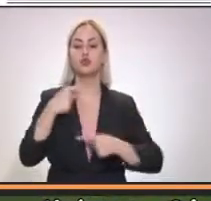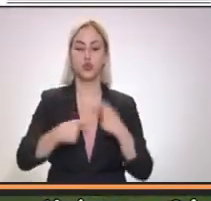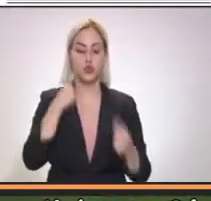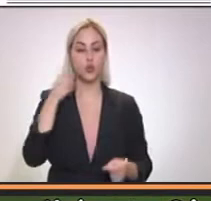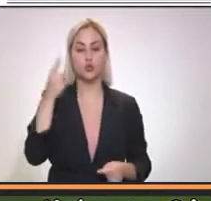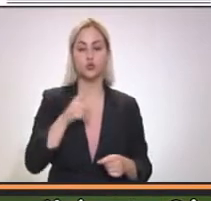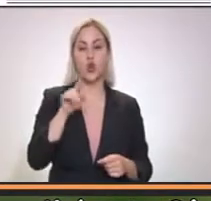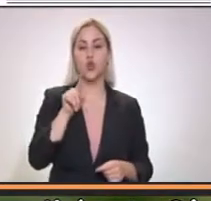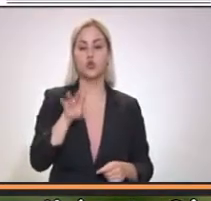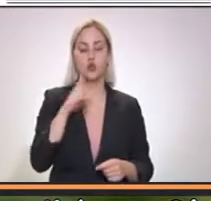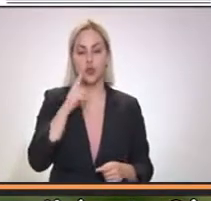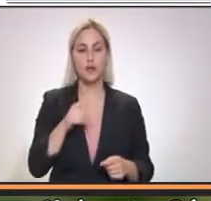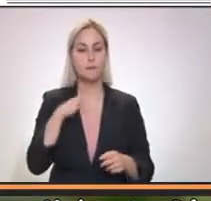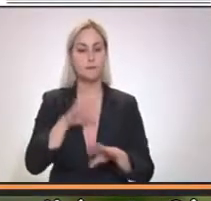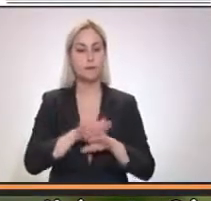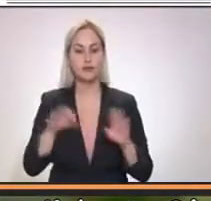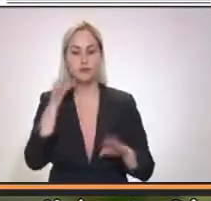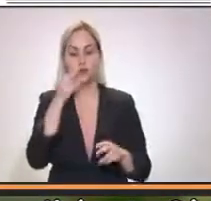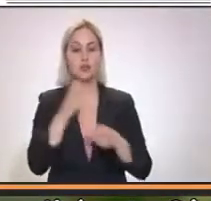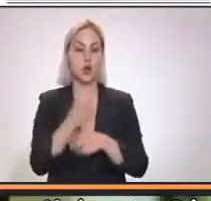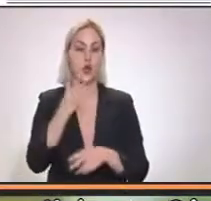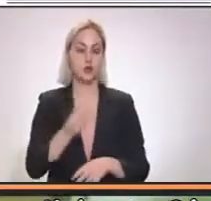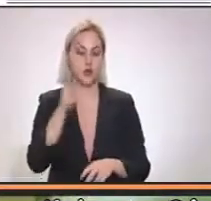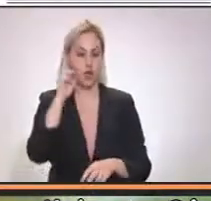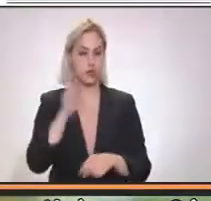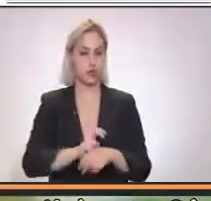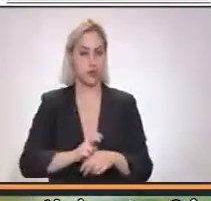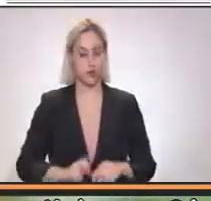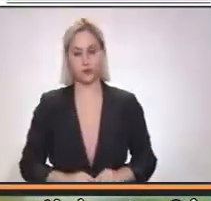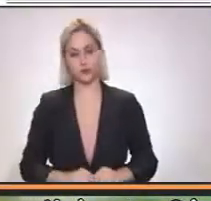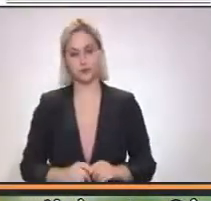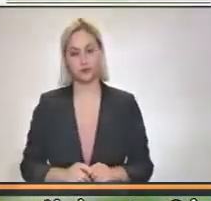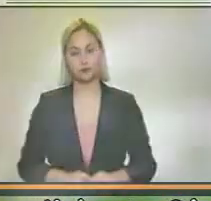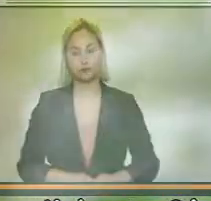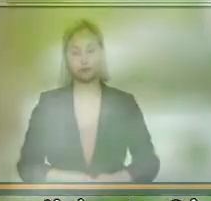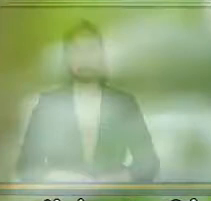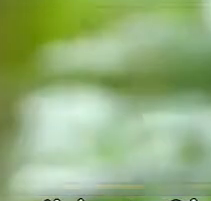türlerinin %14'ünün neslinin tükenme tehlikesi altında olduğunu hatırlatıyor.